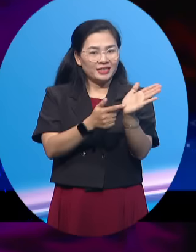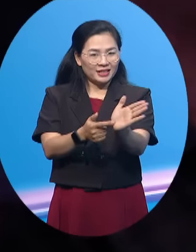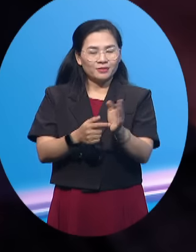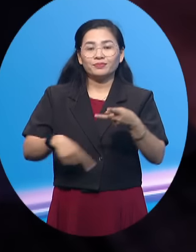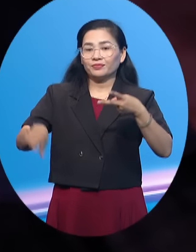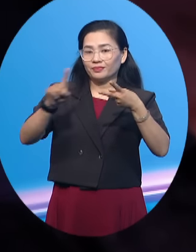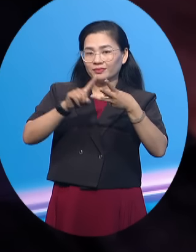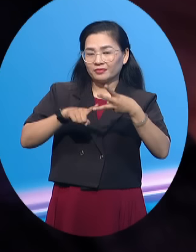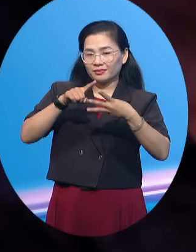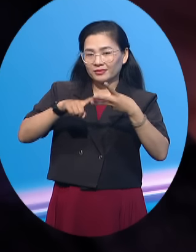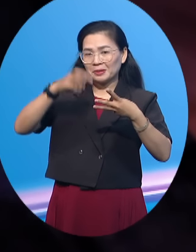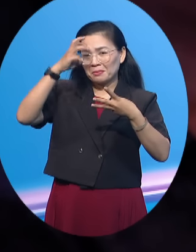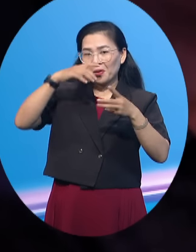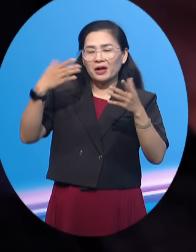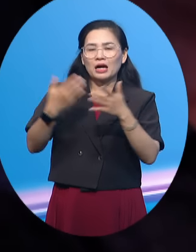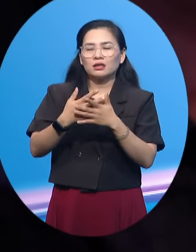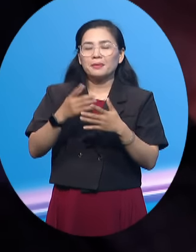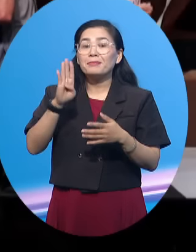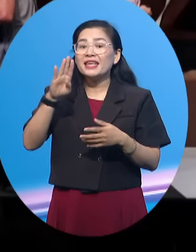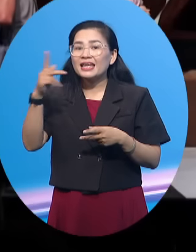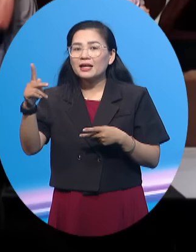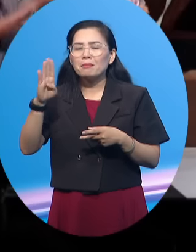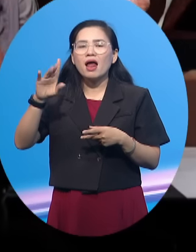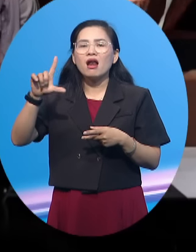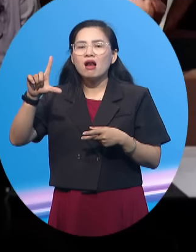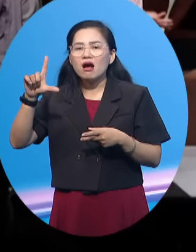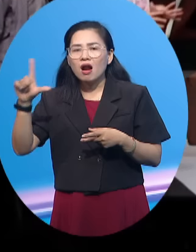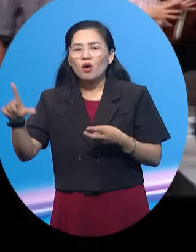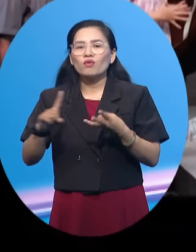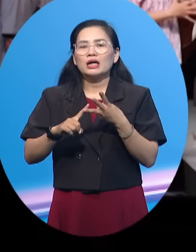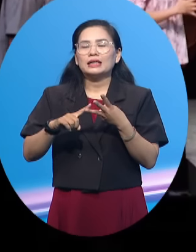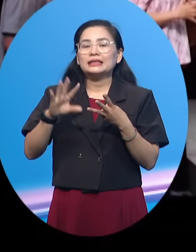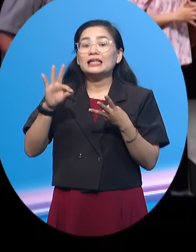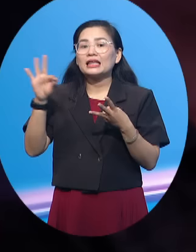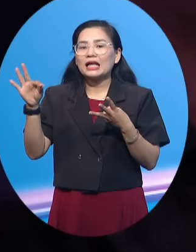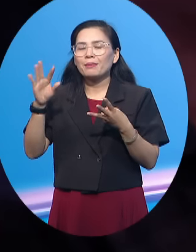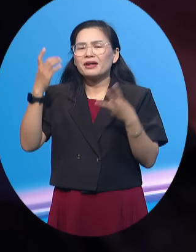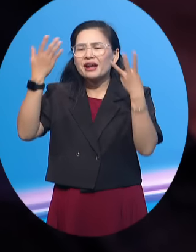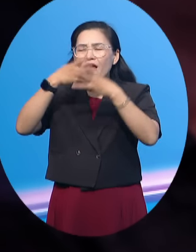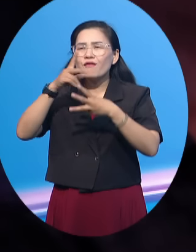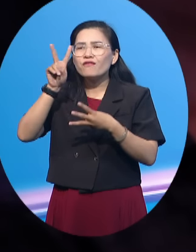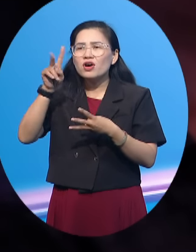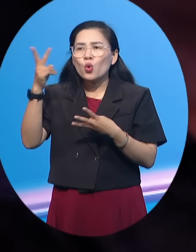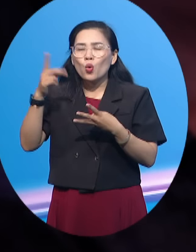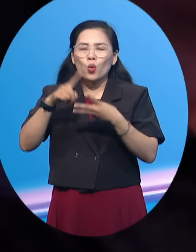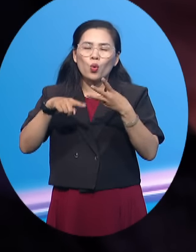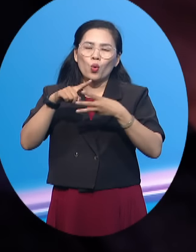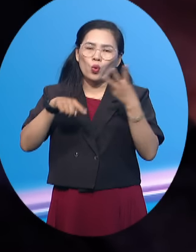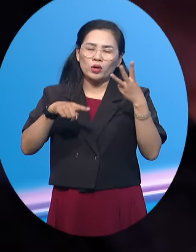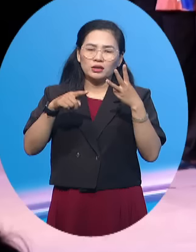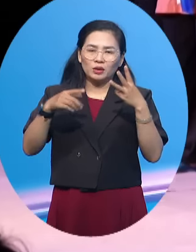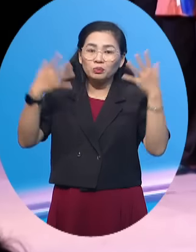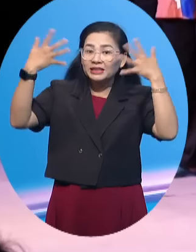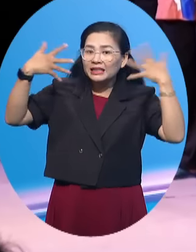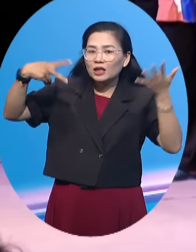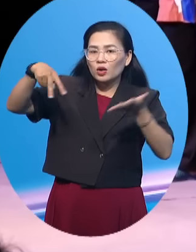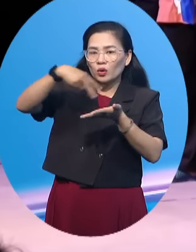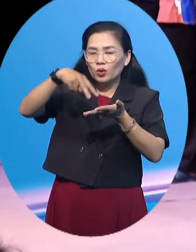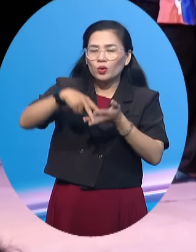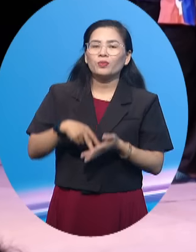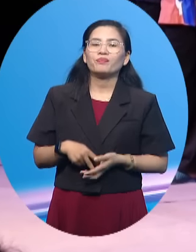hai tác phẩm màu sắc khác lạ, bi kịch Bến Lửa Lòng và kịch trinh thám Đêm Vượng Hú. Giám đốc nhà hát kịch sân khấu nhỏ, nghệ sĩ nhân dân